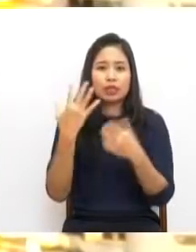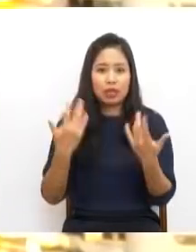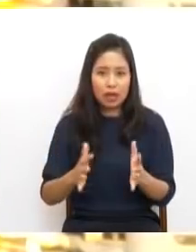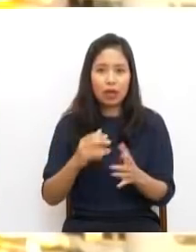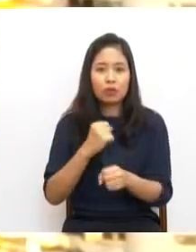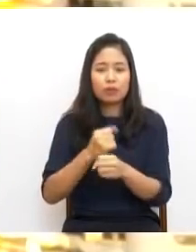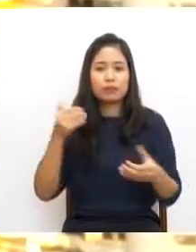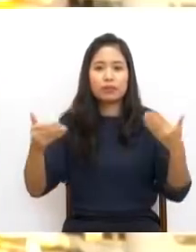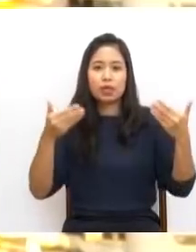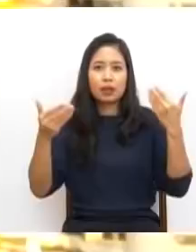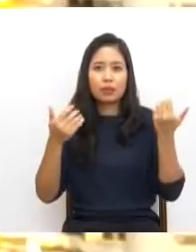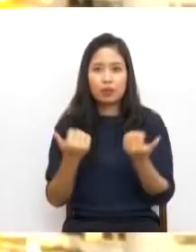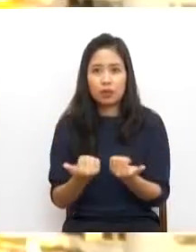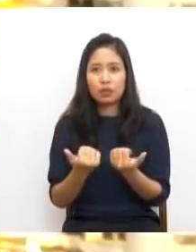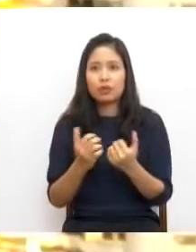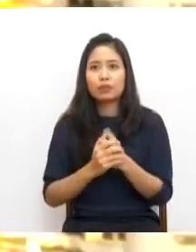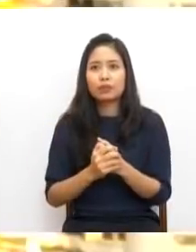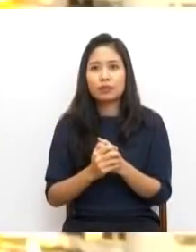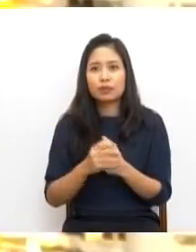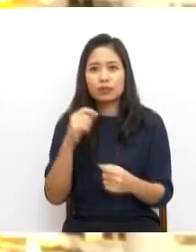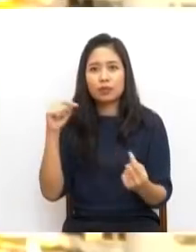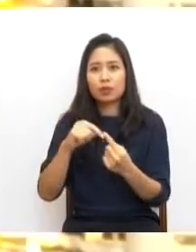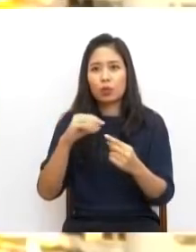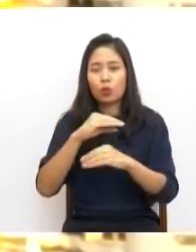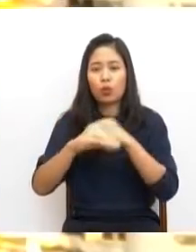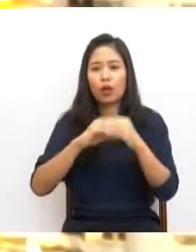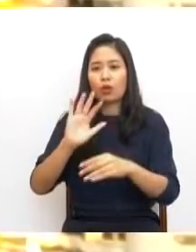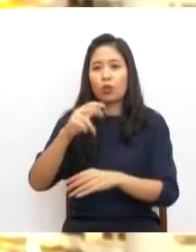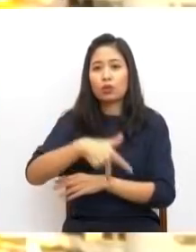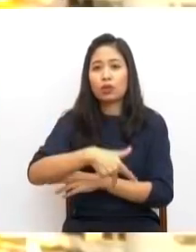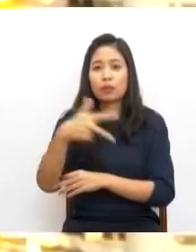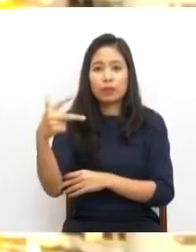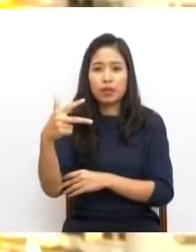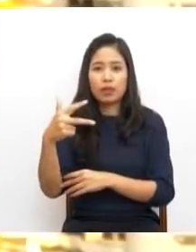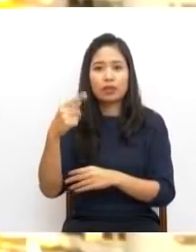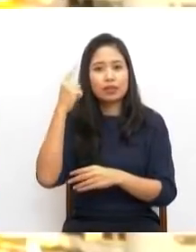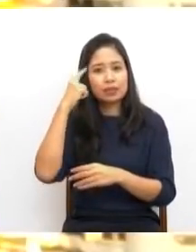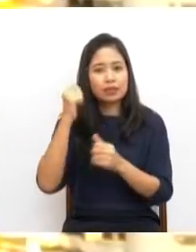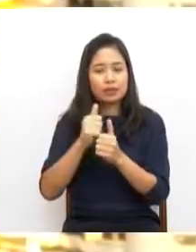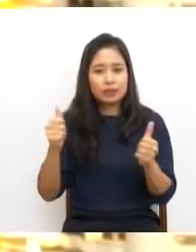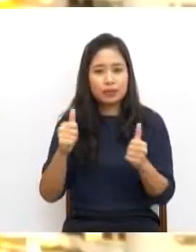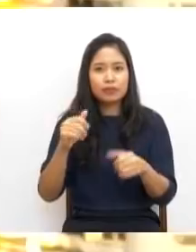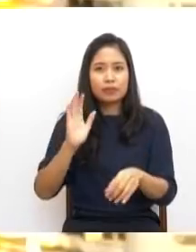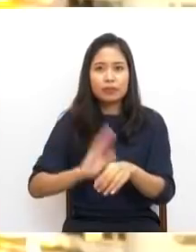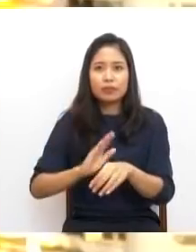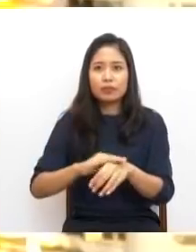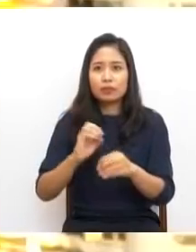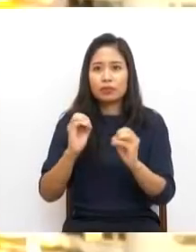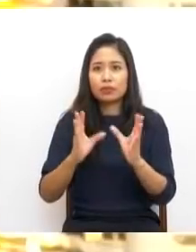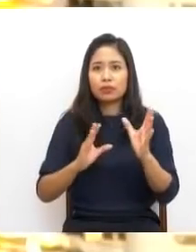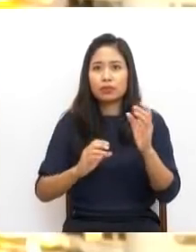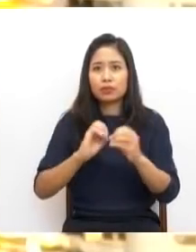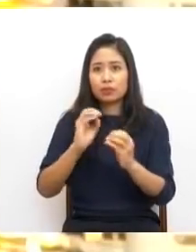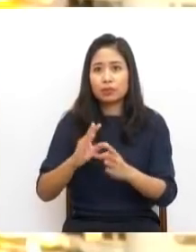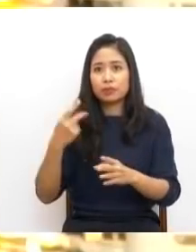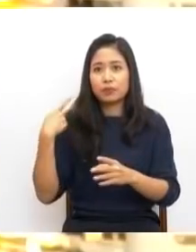ครับผมเราก็จะจัดกันเองในโครงการของไทย PBS แต่คราวนี้ปีที่4ของเราเนี่ยเราก็เลยอยากจะให้คุณครูได้เกิ